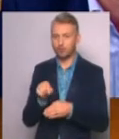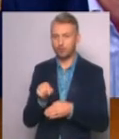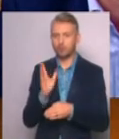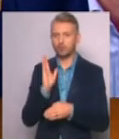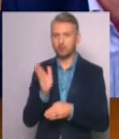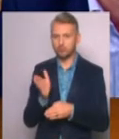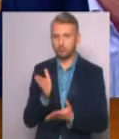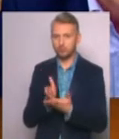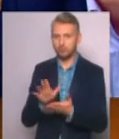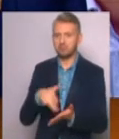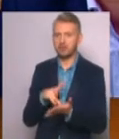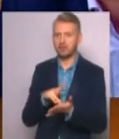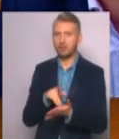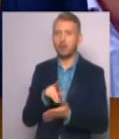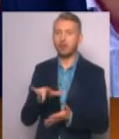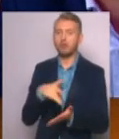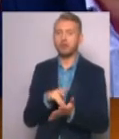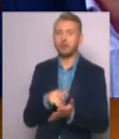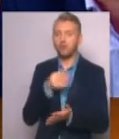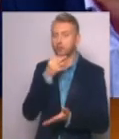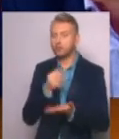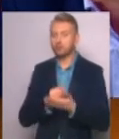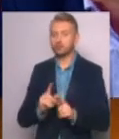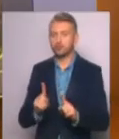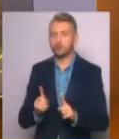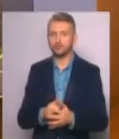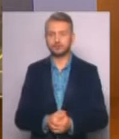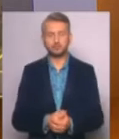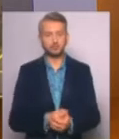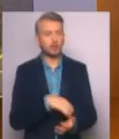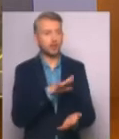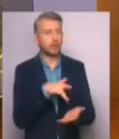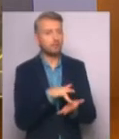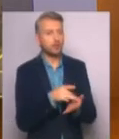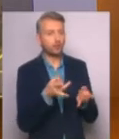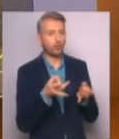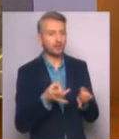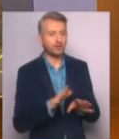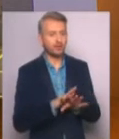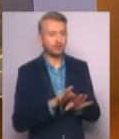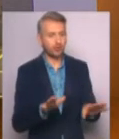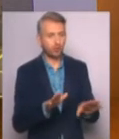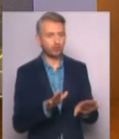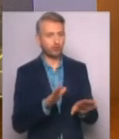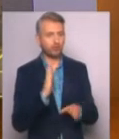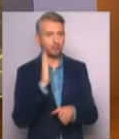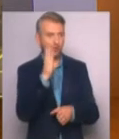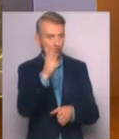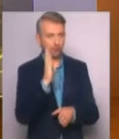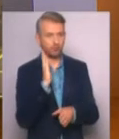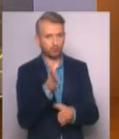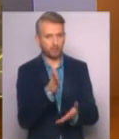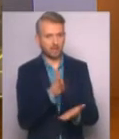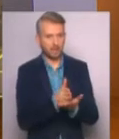буде нести місто? За що саме воно буде відповідальним? Дивіться, місто не просто в майбутньому, говоримо, буде